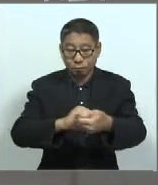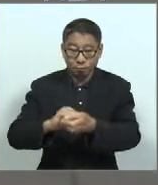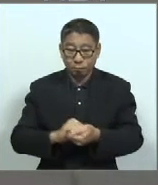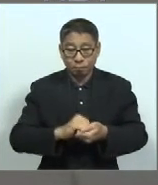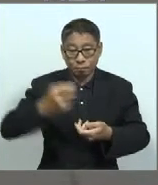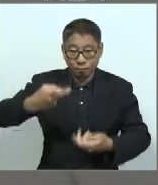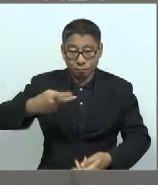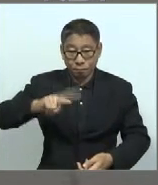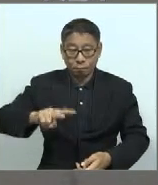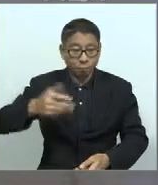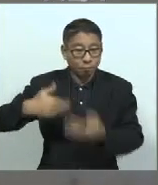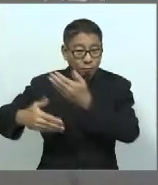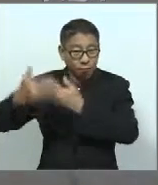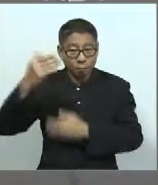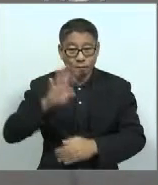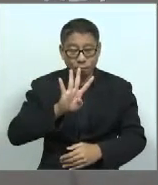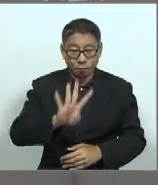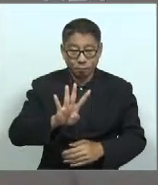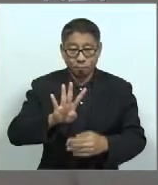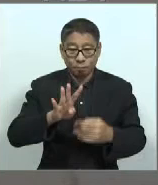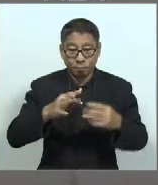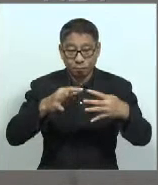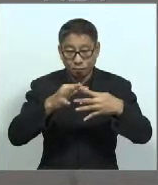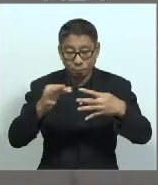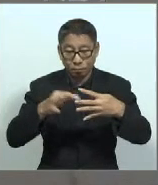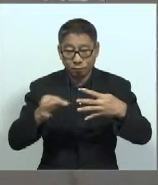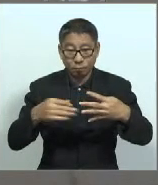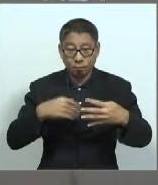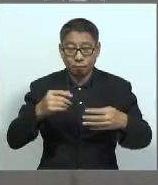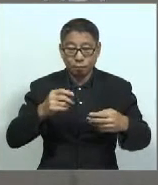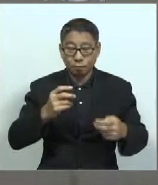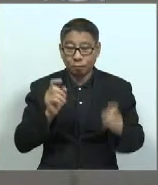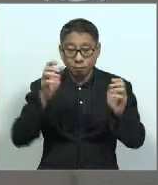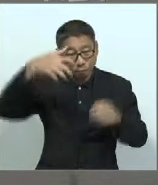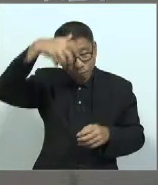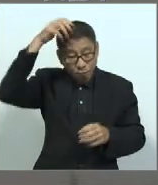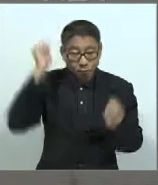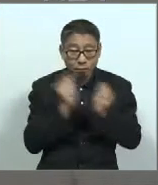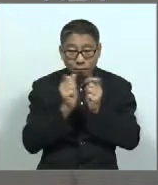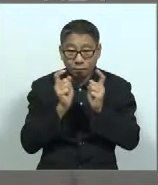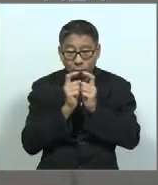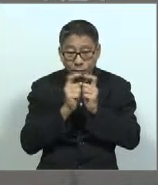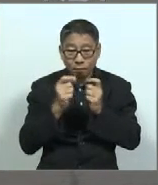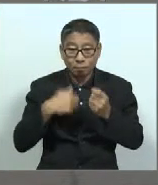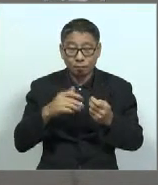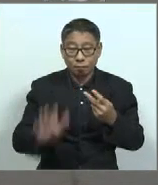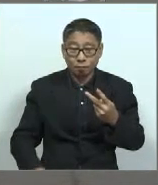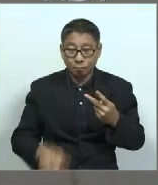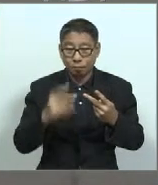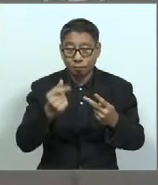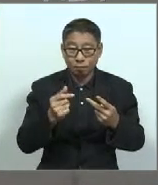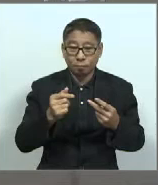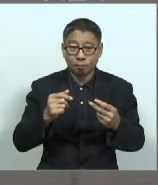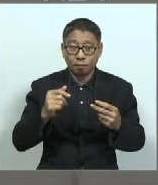แปลในรัชสมัยนั้น4เรื่องเช่นราชสีห์กับหนูสุนัขป่ากับลูกแกะและกระต่ายกับ